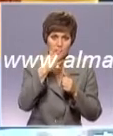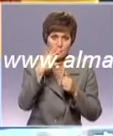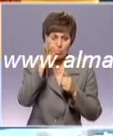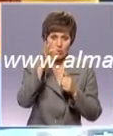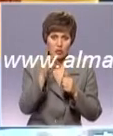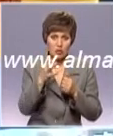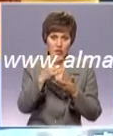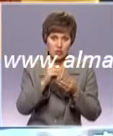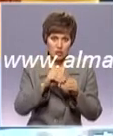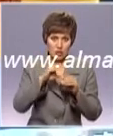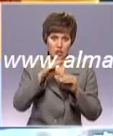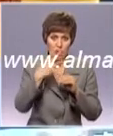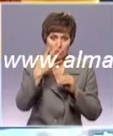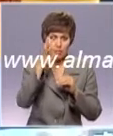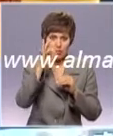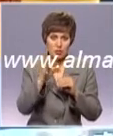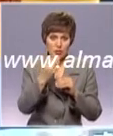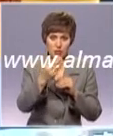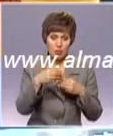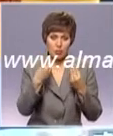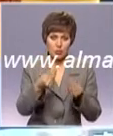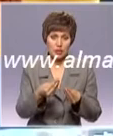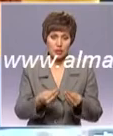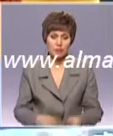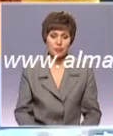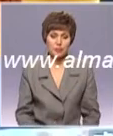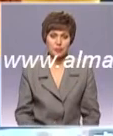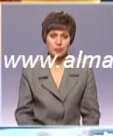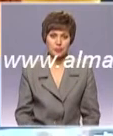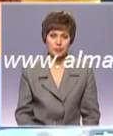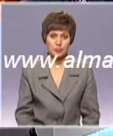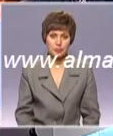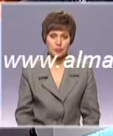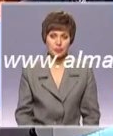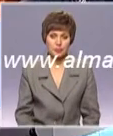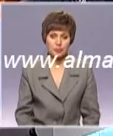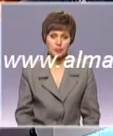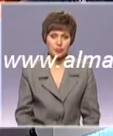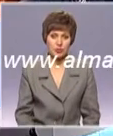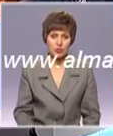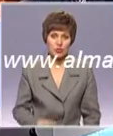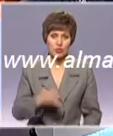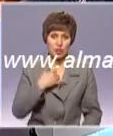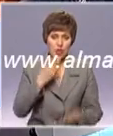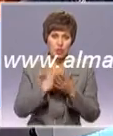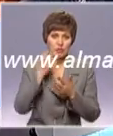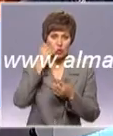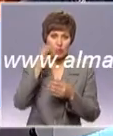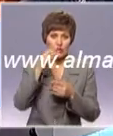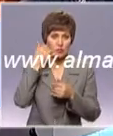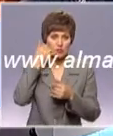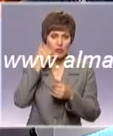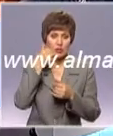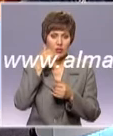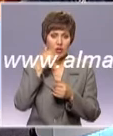пәтерін 5%-пен сізге береді. Рахмет, Магомед. У нас есть звонок от телезрителя, мы попросим вас побыть на линии. А